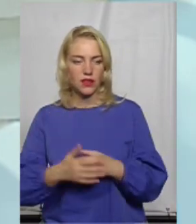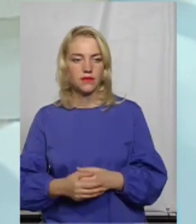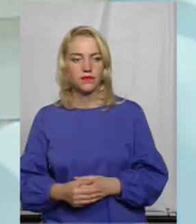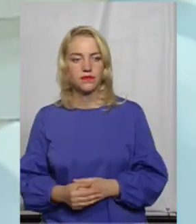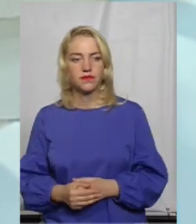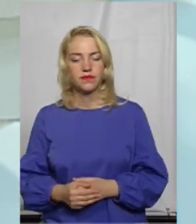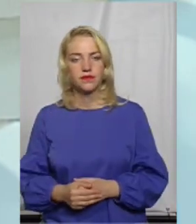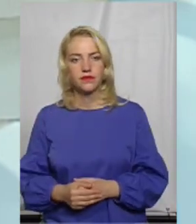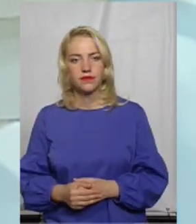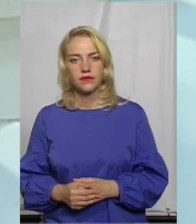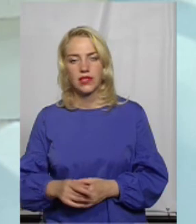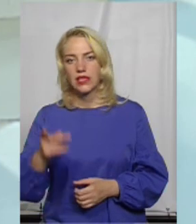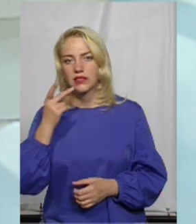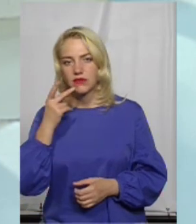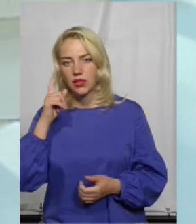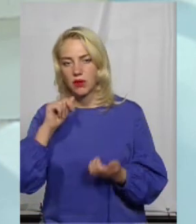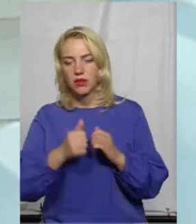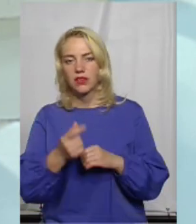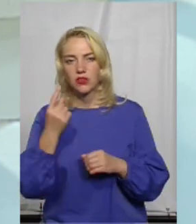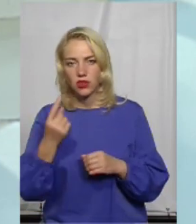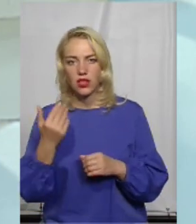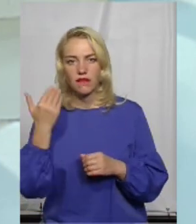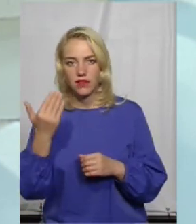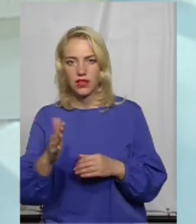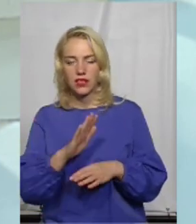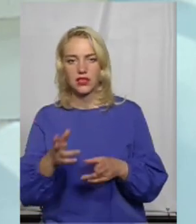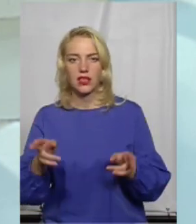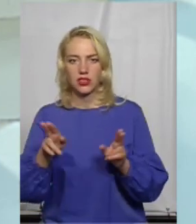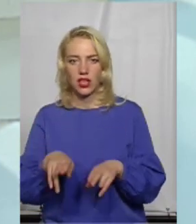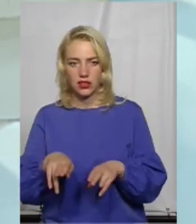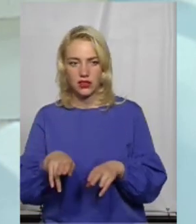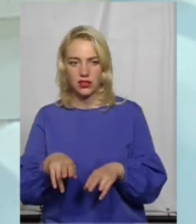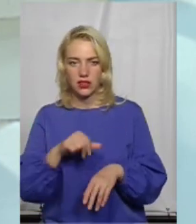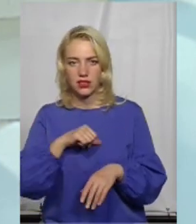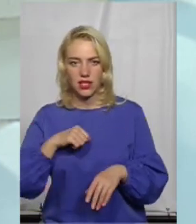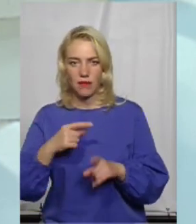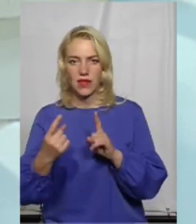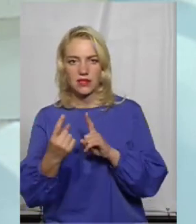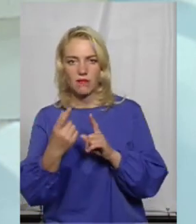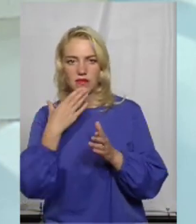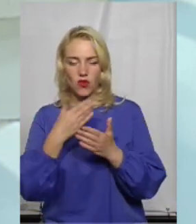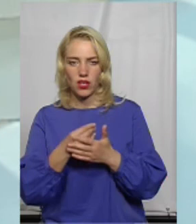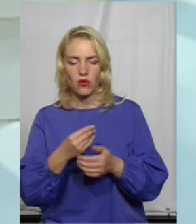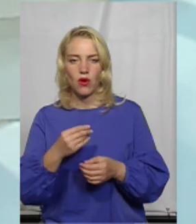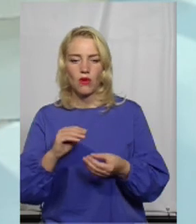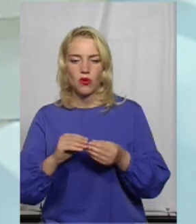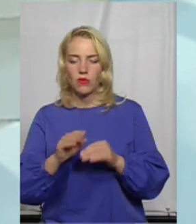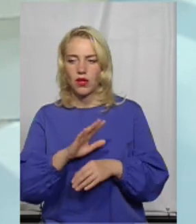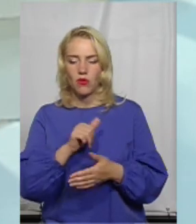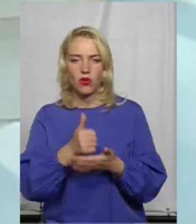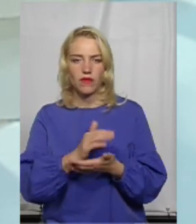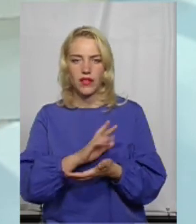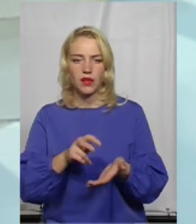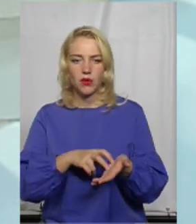І завжди пам'ятайте одне, ви не залишаєтеся сам на сам своєю проблемою. Головне, не